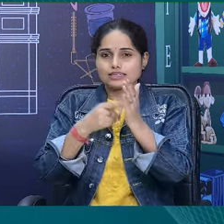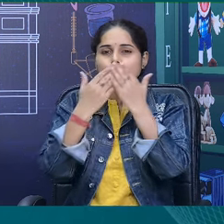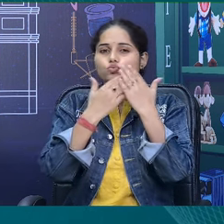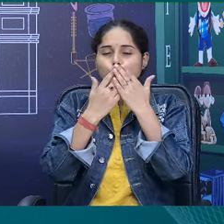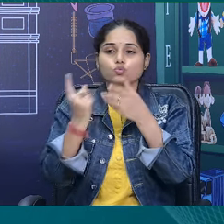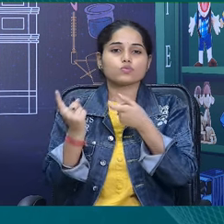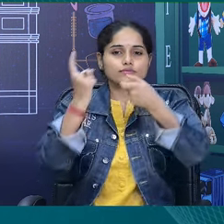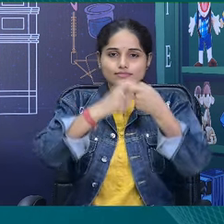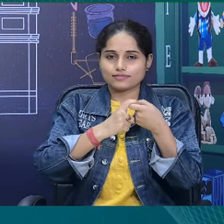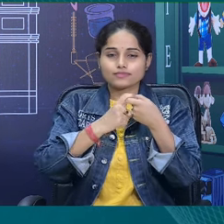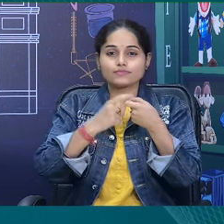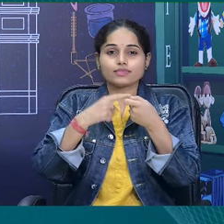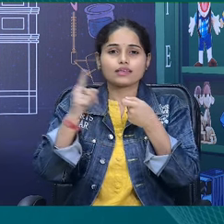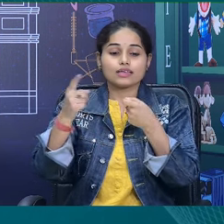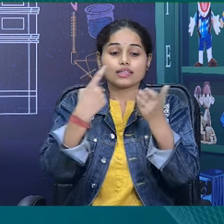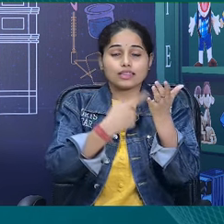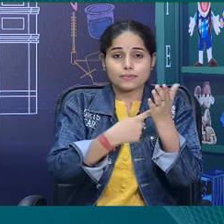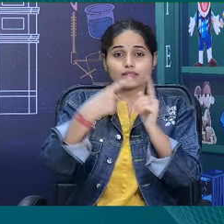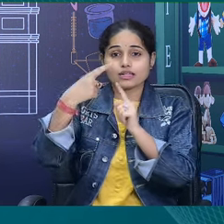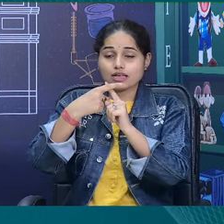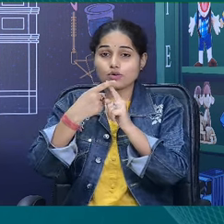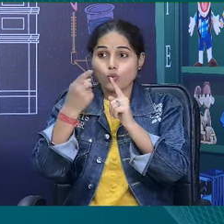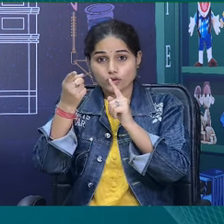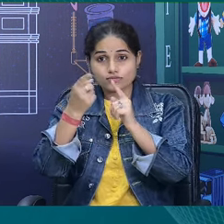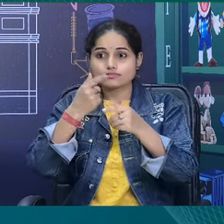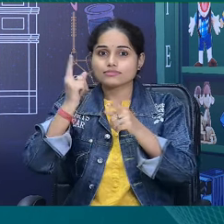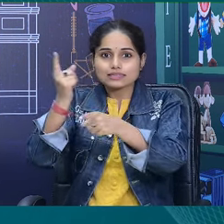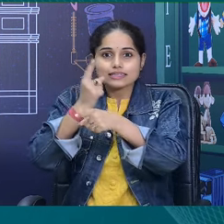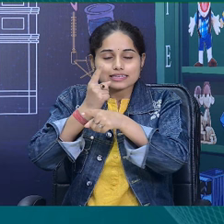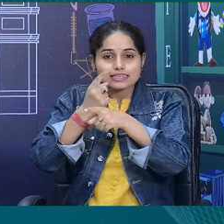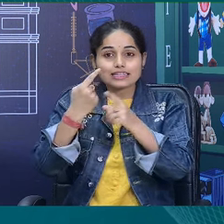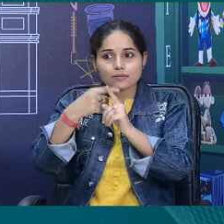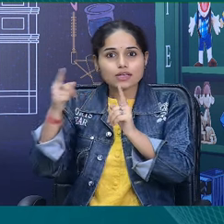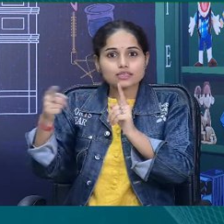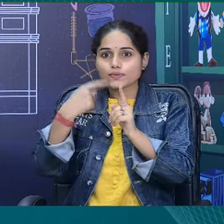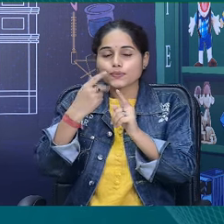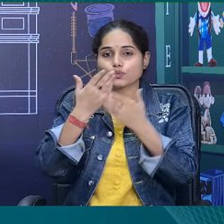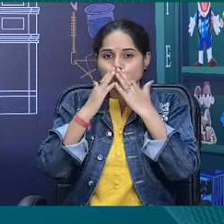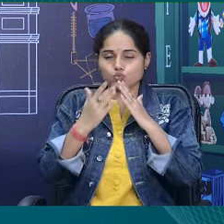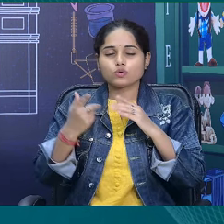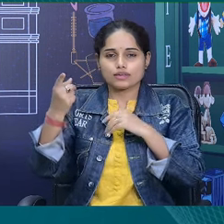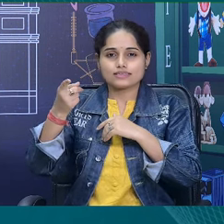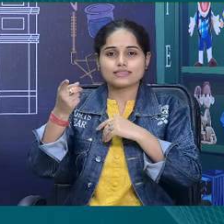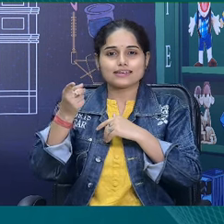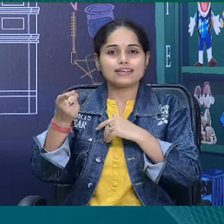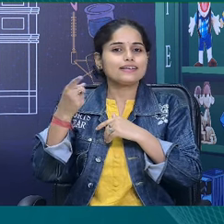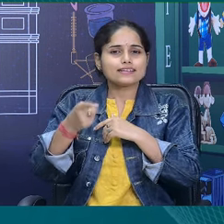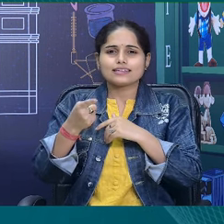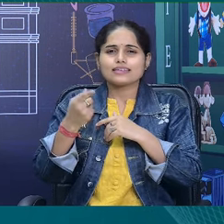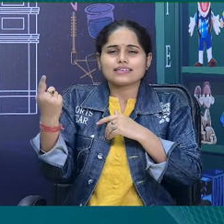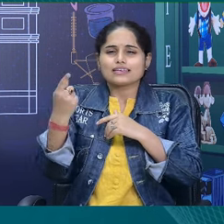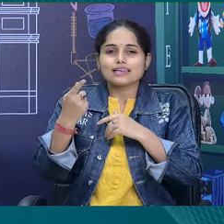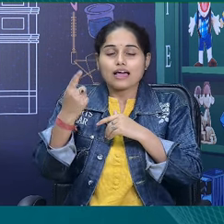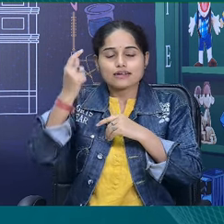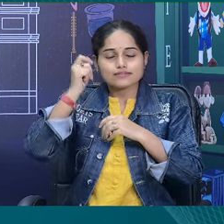यह अविंद्र नाथ टैगोर जी के बहुत अच्छे स्टूडेंट रहे और इनका एक एक्सप्रेशन था जो कि थोड़े ब्राइट कलर्स में यह काम करना पसंद